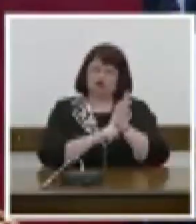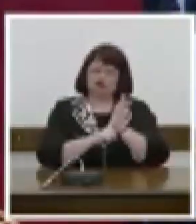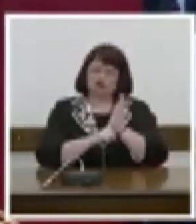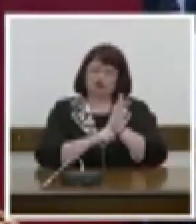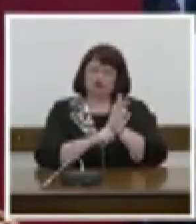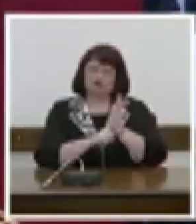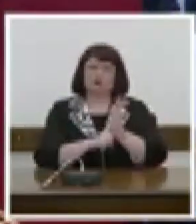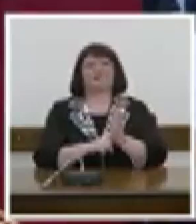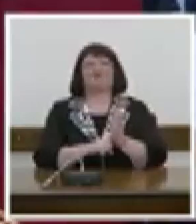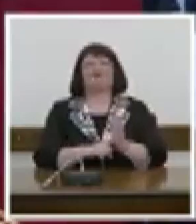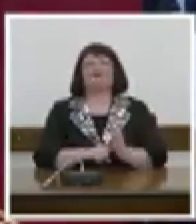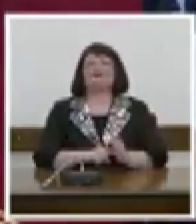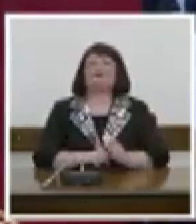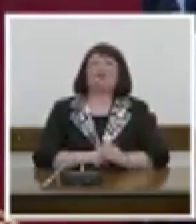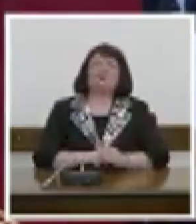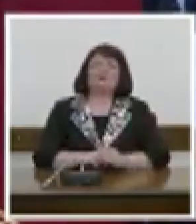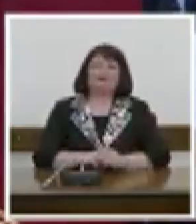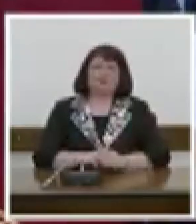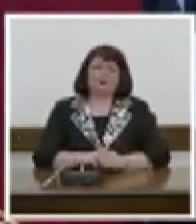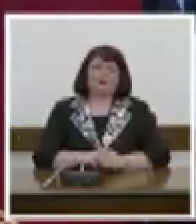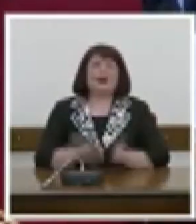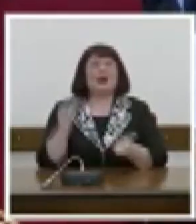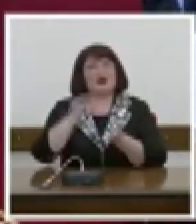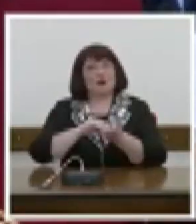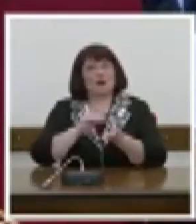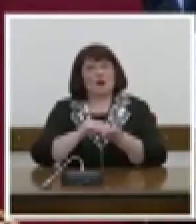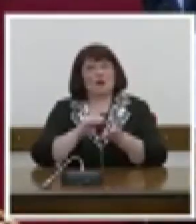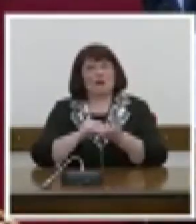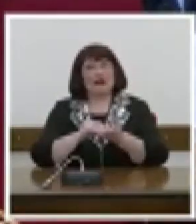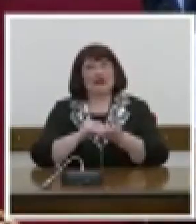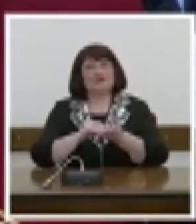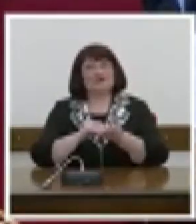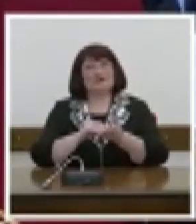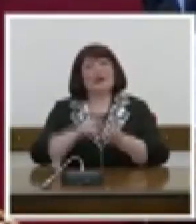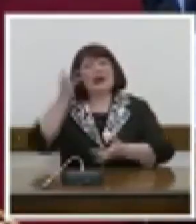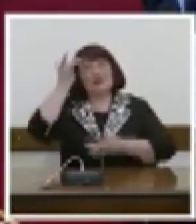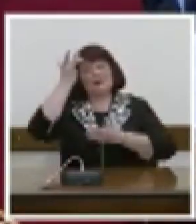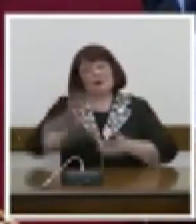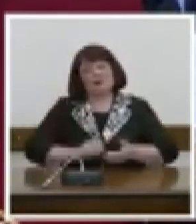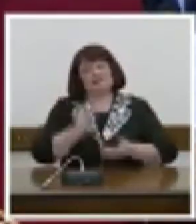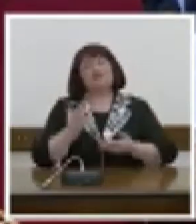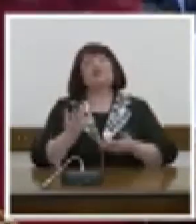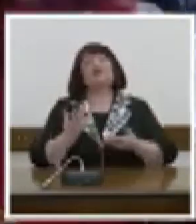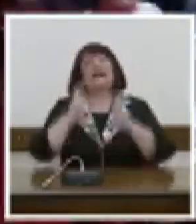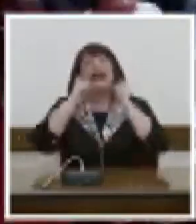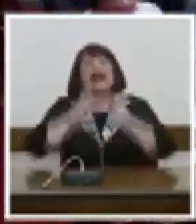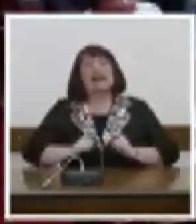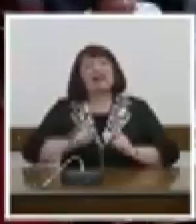και θα εκπληρώνω ευσυνείδητα τα καθήκοντά μου.